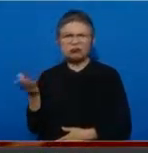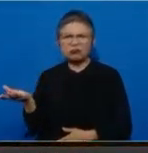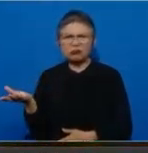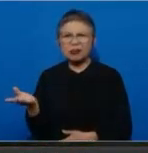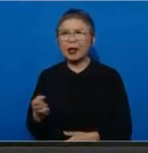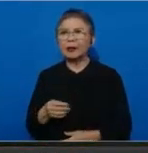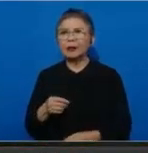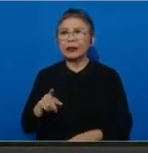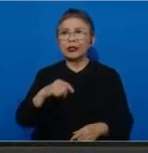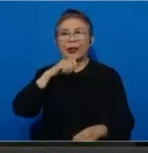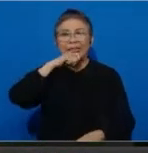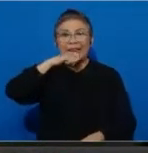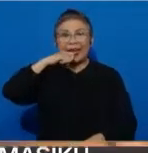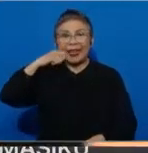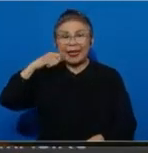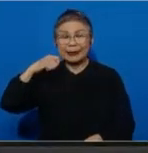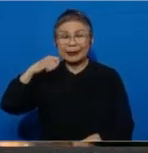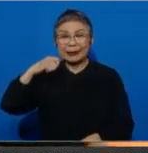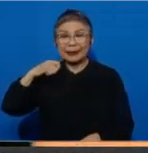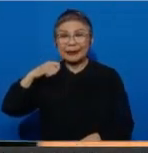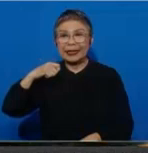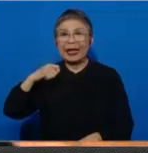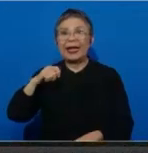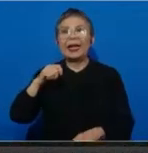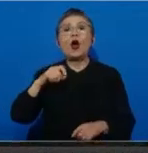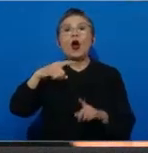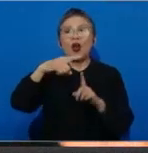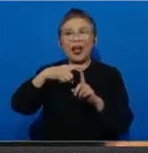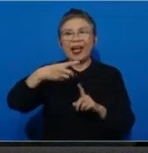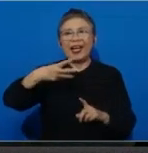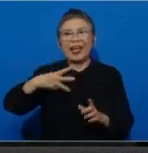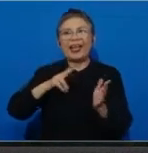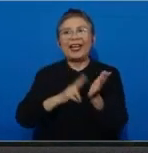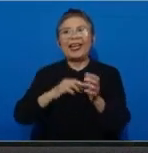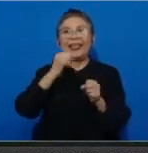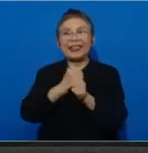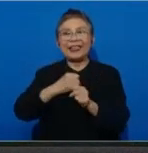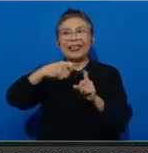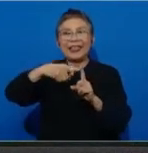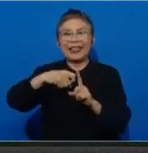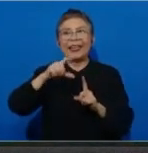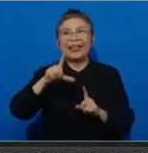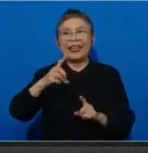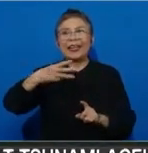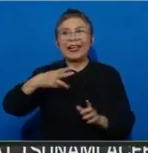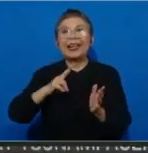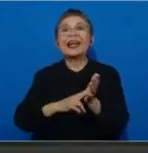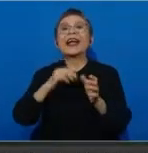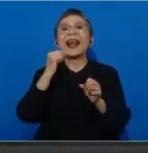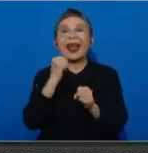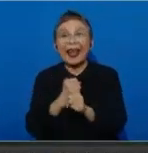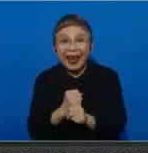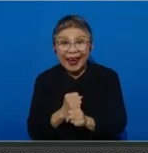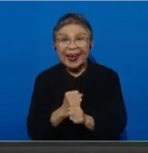H sate Saya sudah datang bersama tengkleng dan juga sate mentega ya kita cicipin gimana